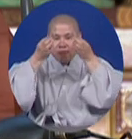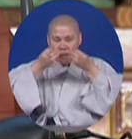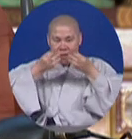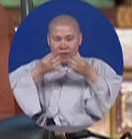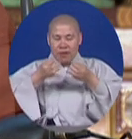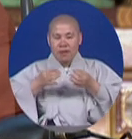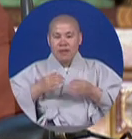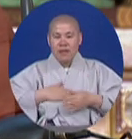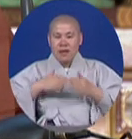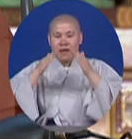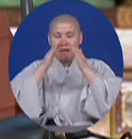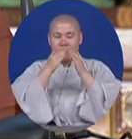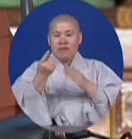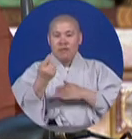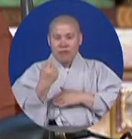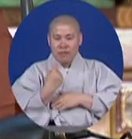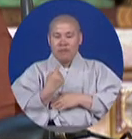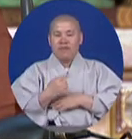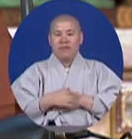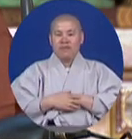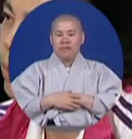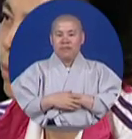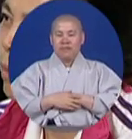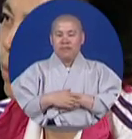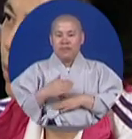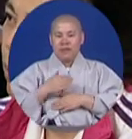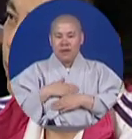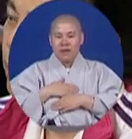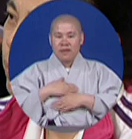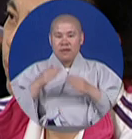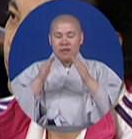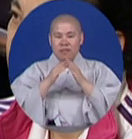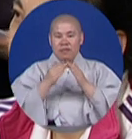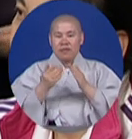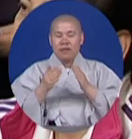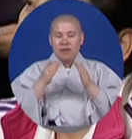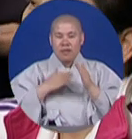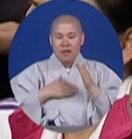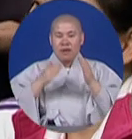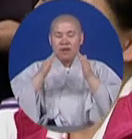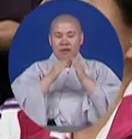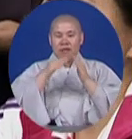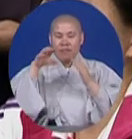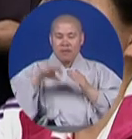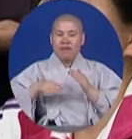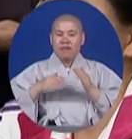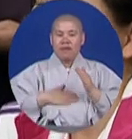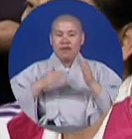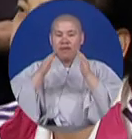내가 내 집으로 가는 거, 내가 내 집으로 가는 게 아니고 내 집에서 내 집으로 가는 거,